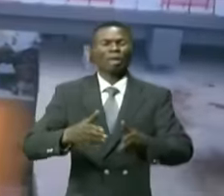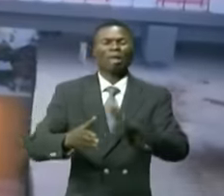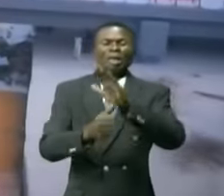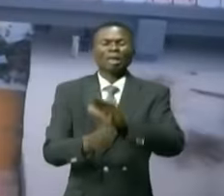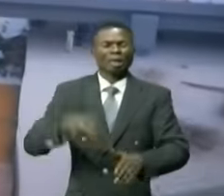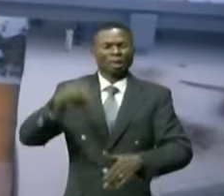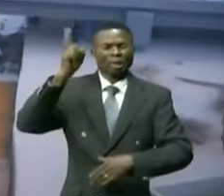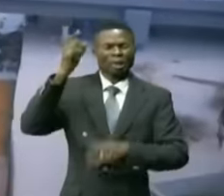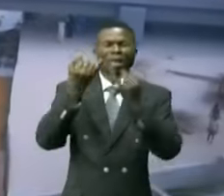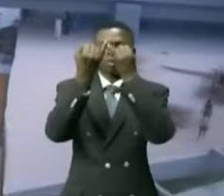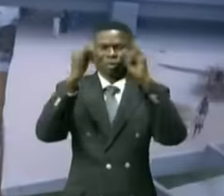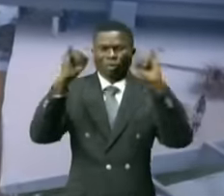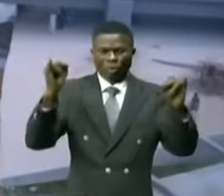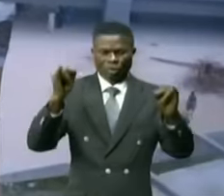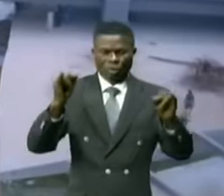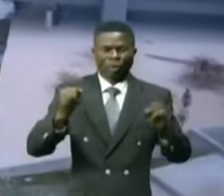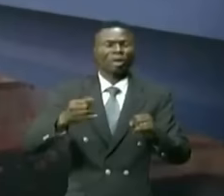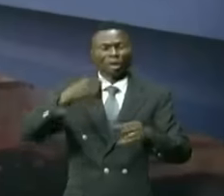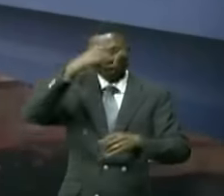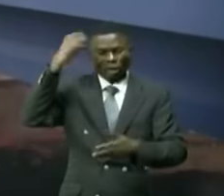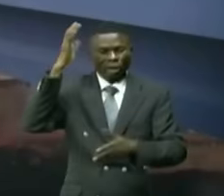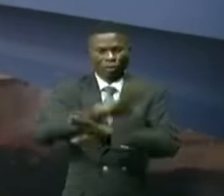L'indépendance.